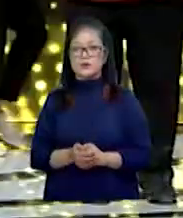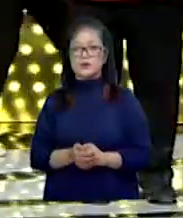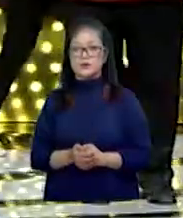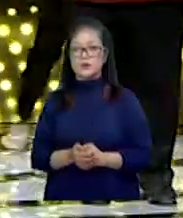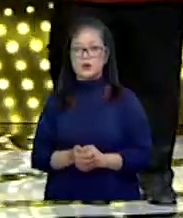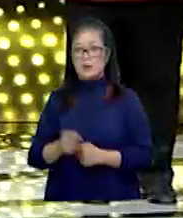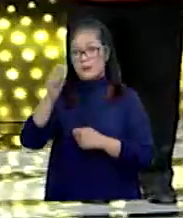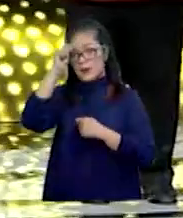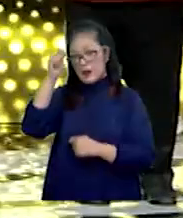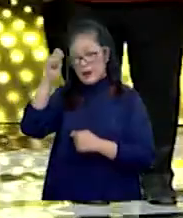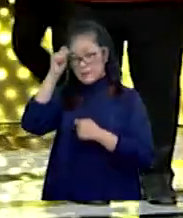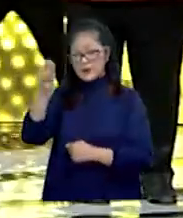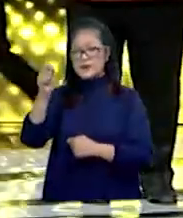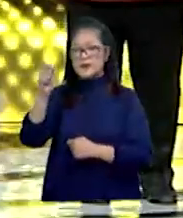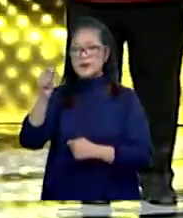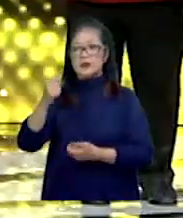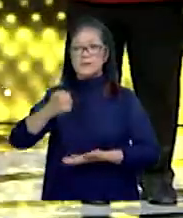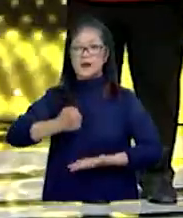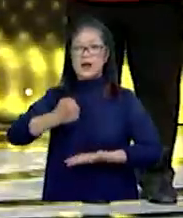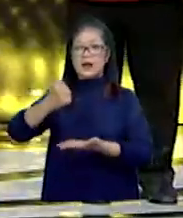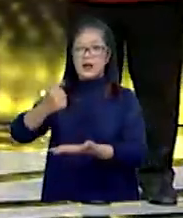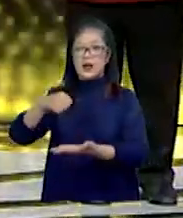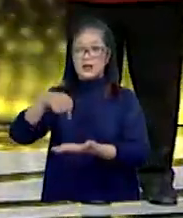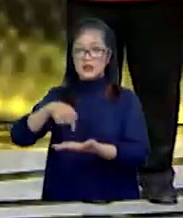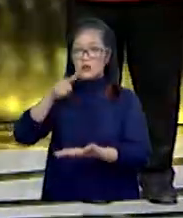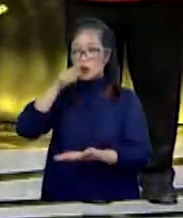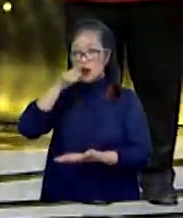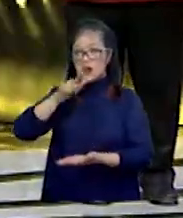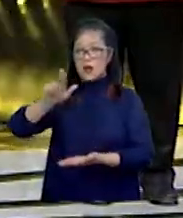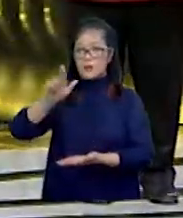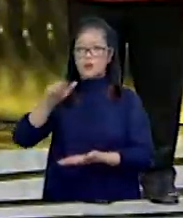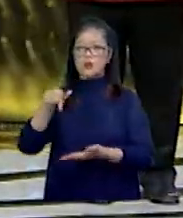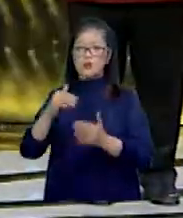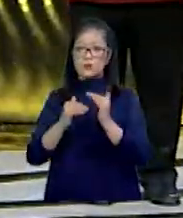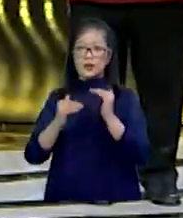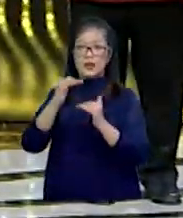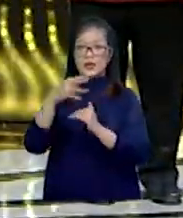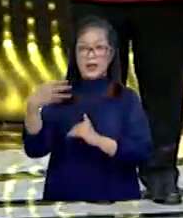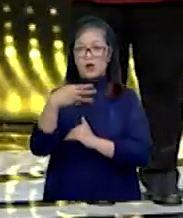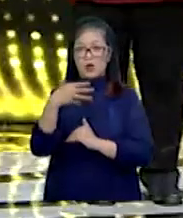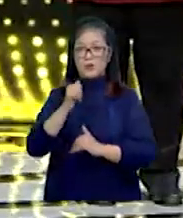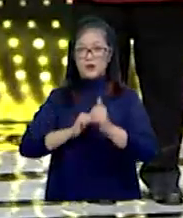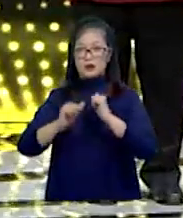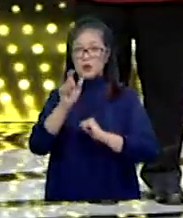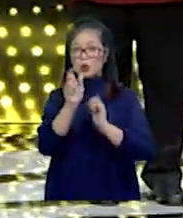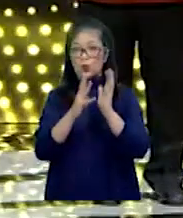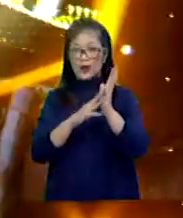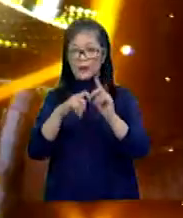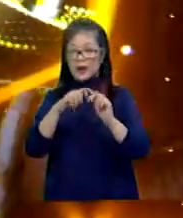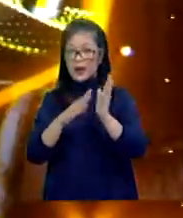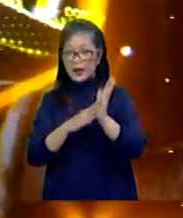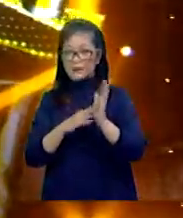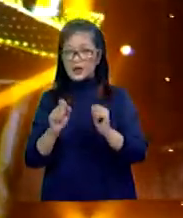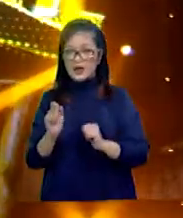Apresiasi ini diberikan sebagai bentuk penghargaan bahwa Lampung dapat meningkatkan perekonomian para pegiat UMKM untuk mensejahterakan